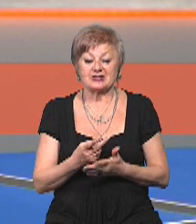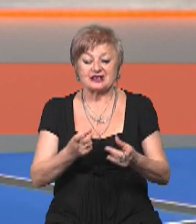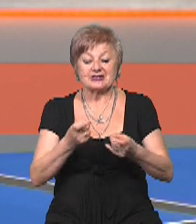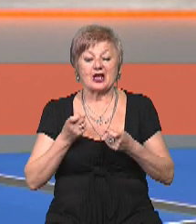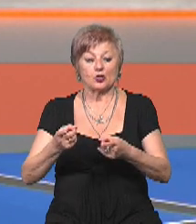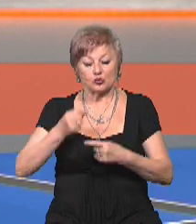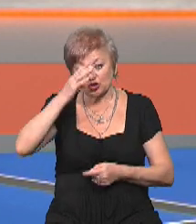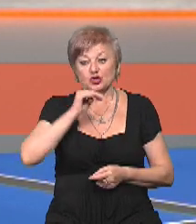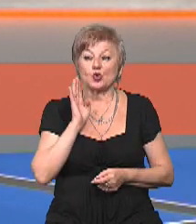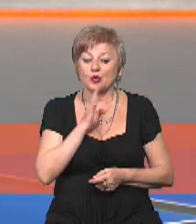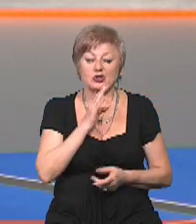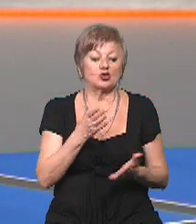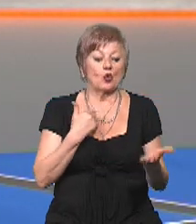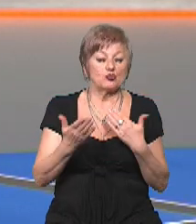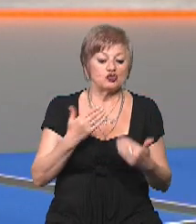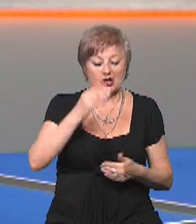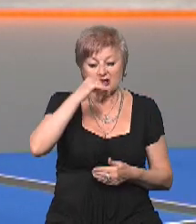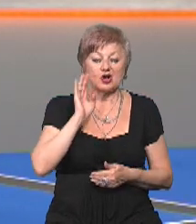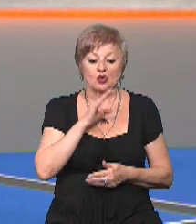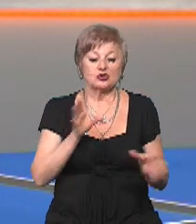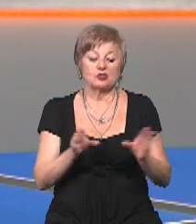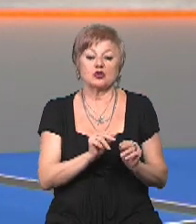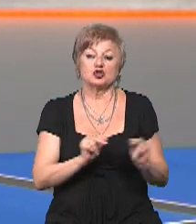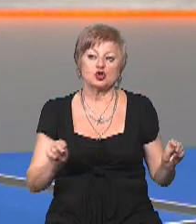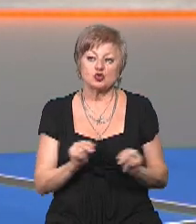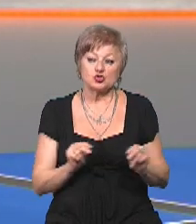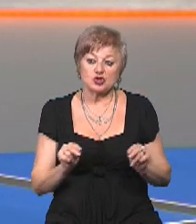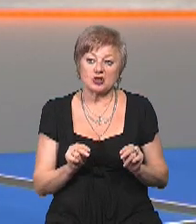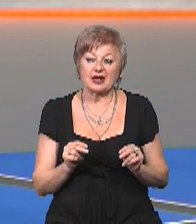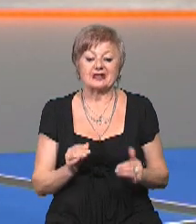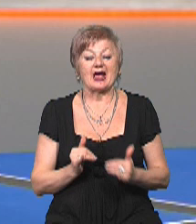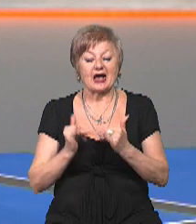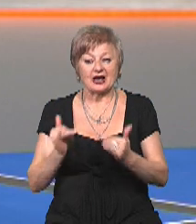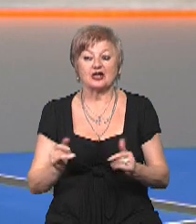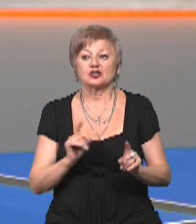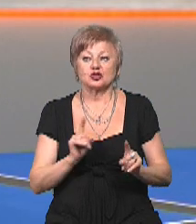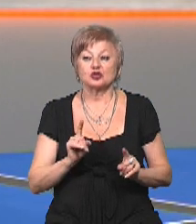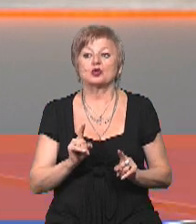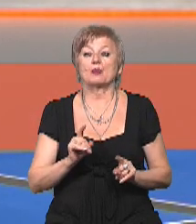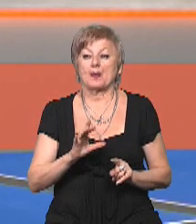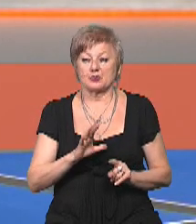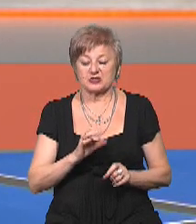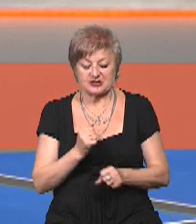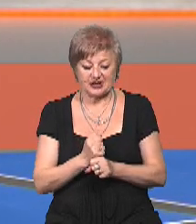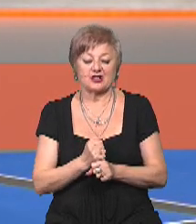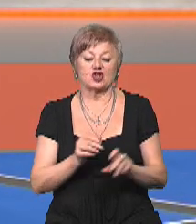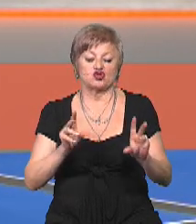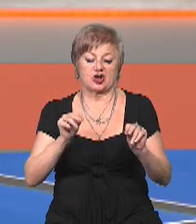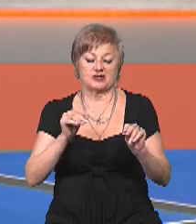батьків, комунікацію батьків, вчителя та адміністрації школи заради того, щоб виховати щасливу